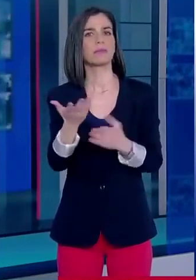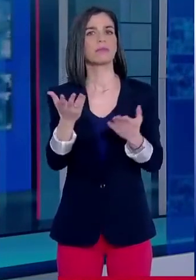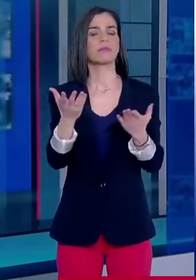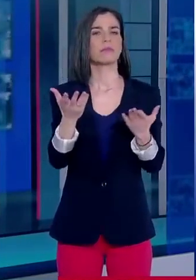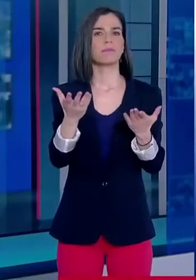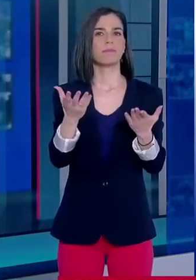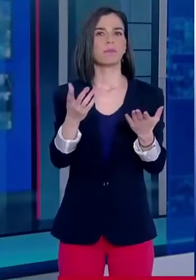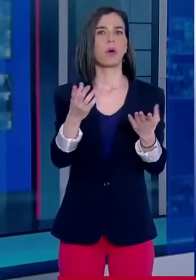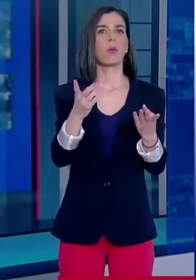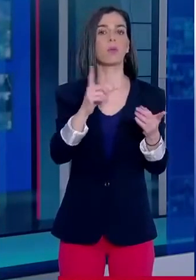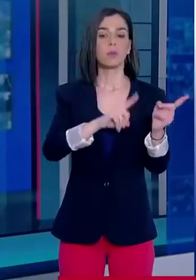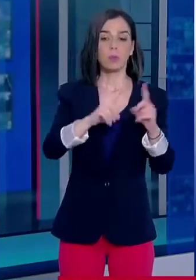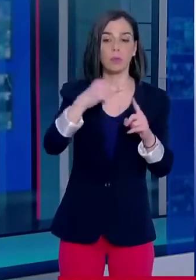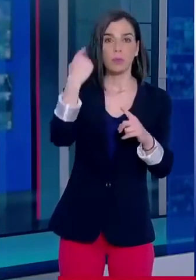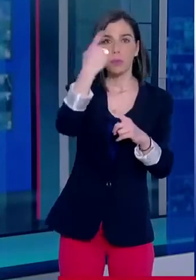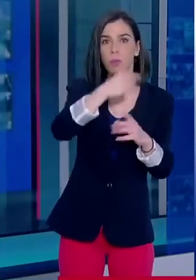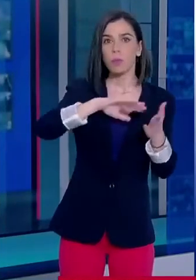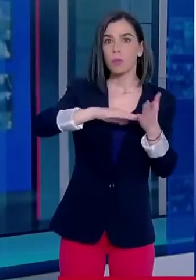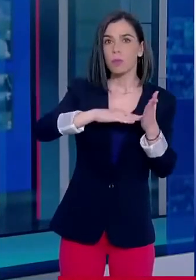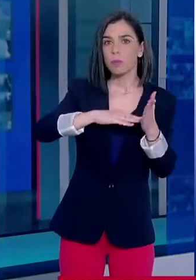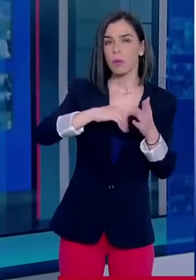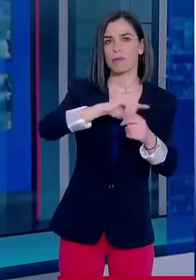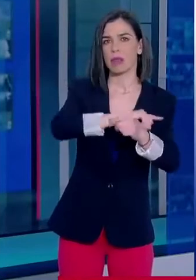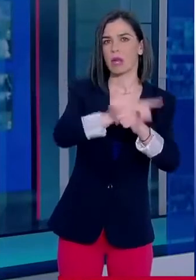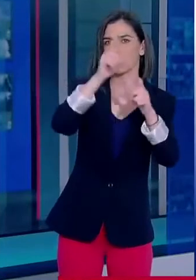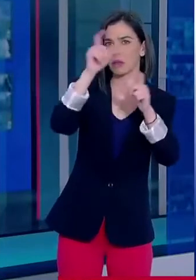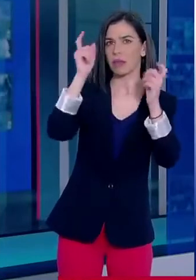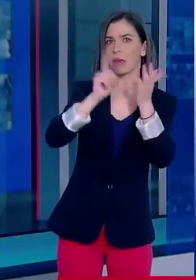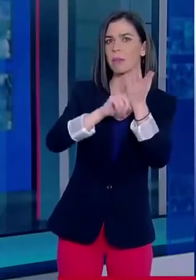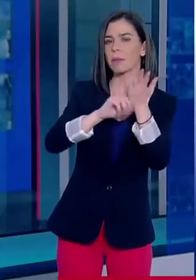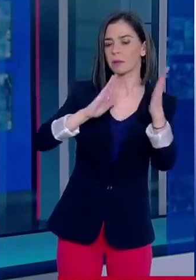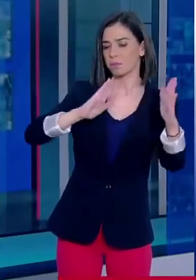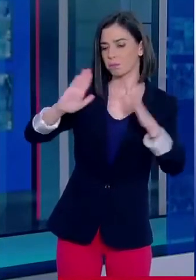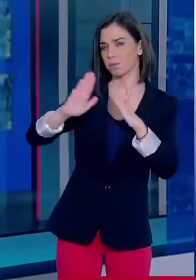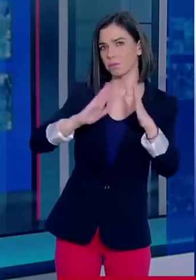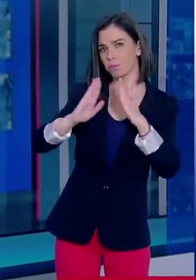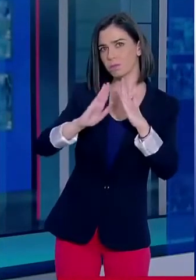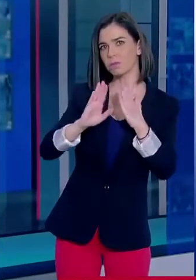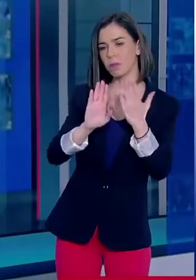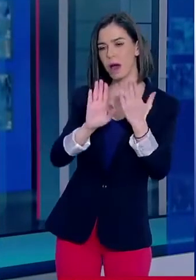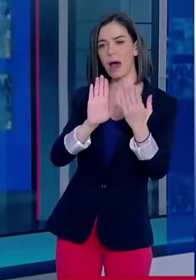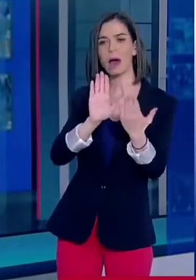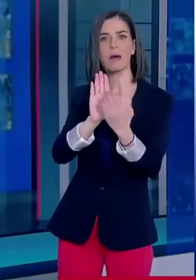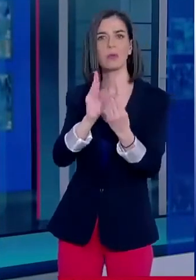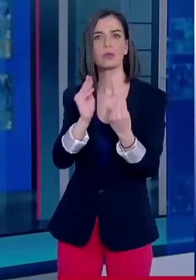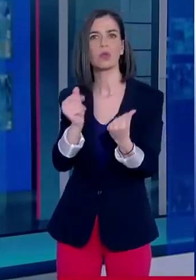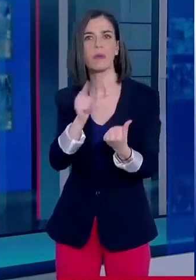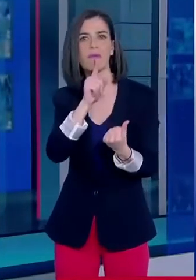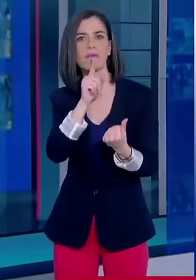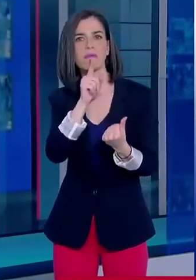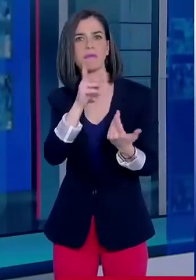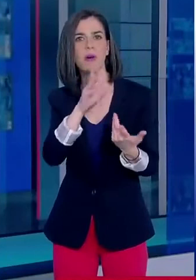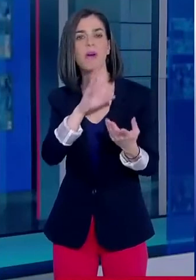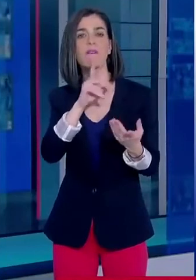πώς το ιατρικό, νοσηλευτικό και λοιπό προσωπικό πρέπει να προστατεύεται και πώς αντιμετωπίζονται τέτοια περιστατικά. Και οι